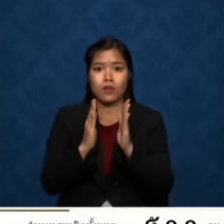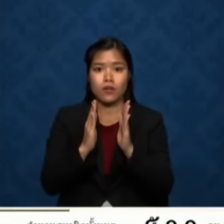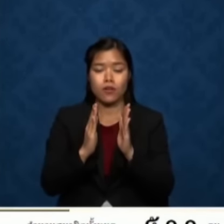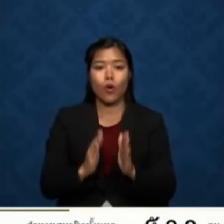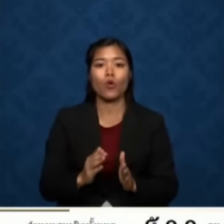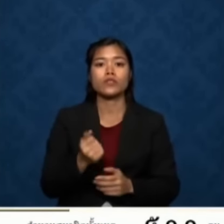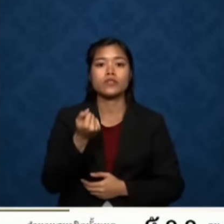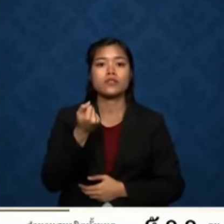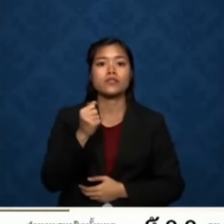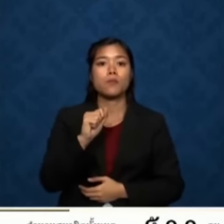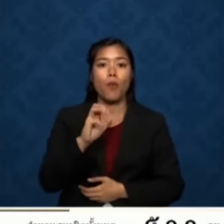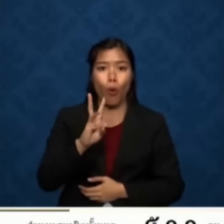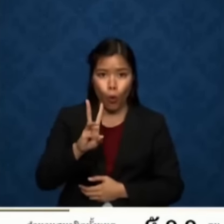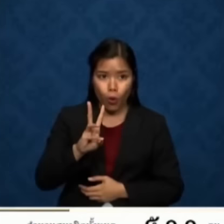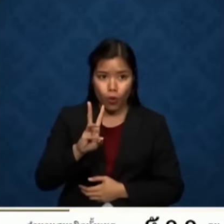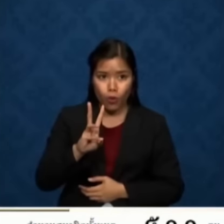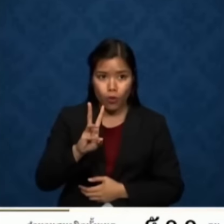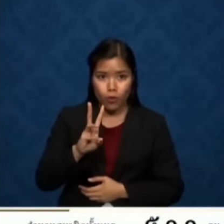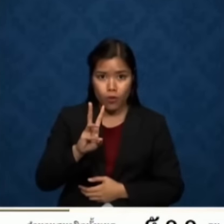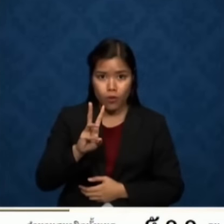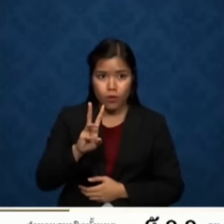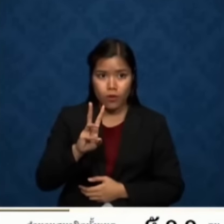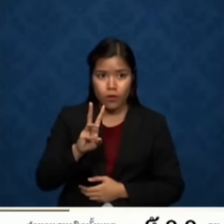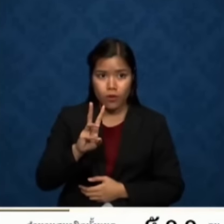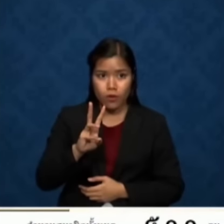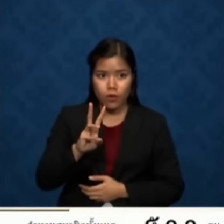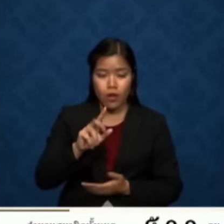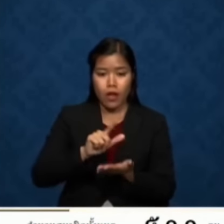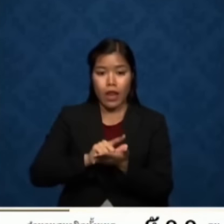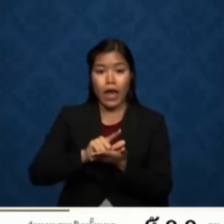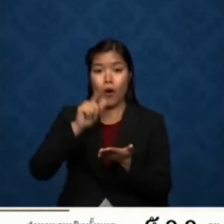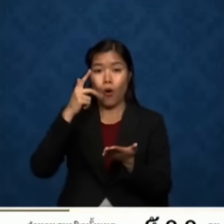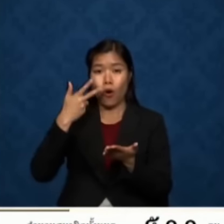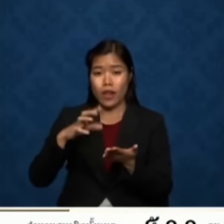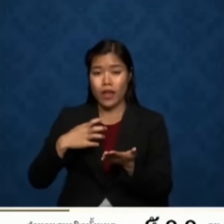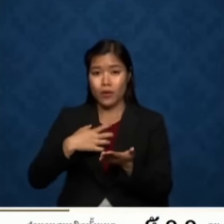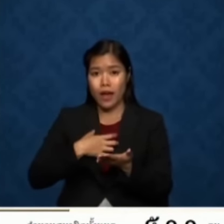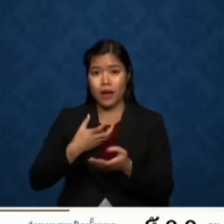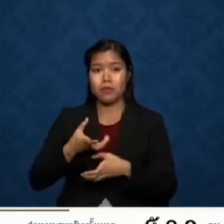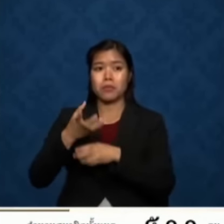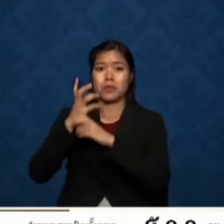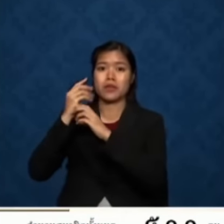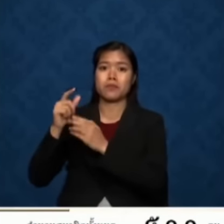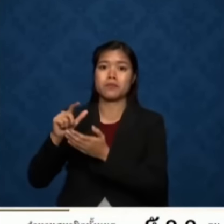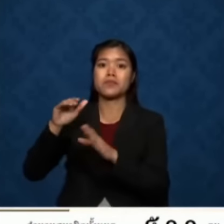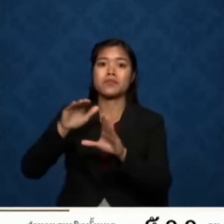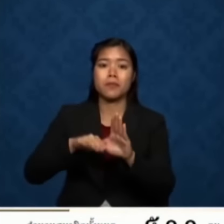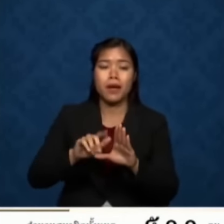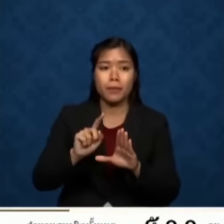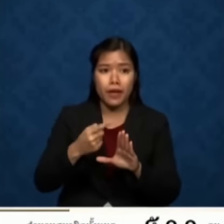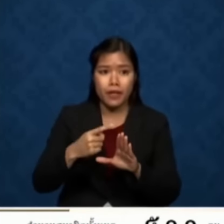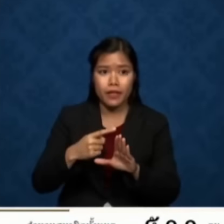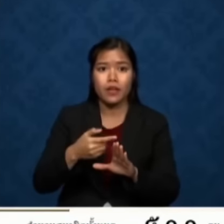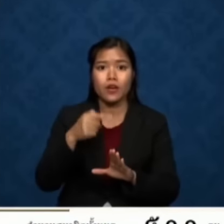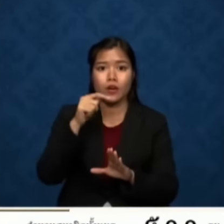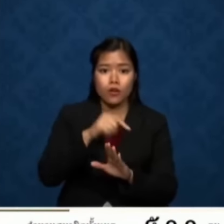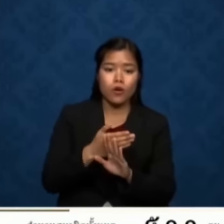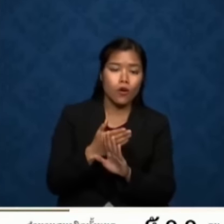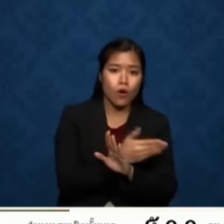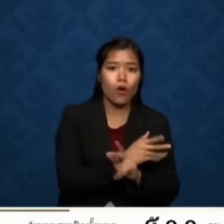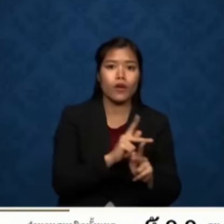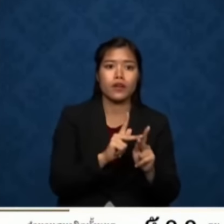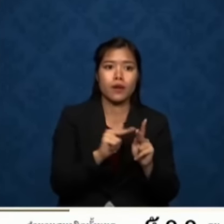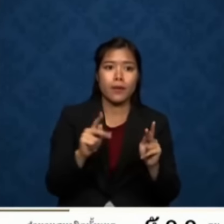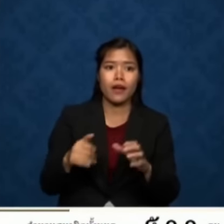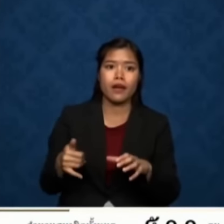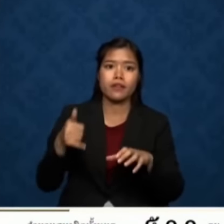16คนลาออกคือยื่นใบลาออกแล้วก็อยากจะกลับเข้ามาผมบอกให้กลับเข้ามาต้องเข้าคณะกรรมการราชทัณฑ์ไม่